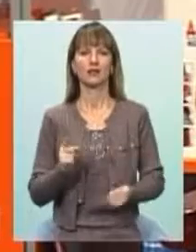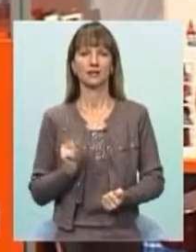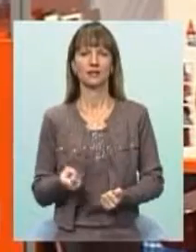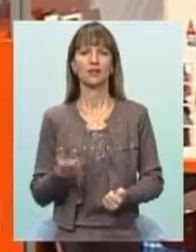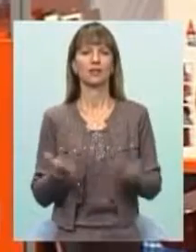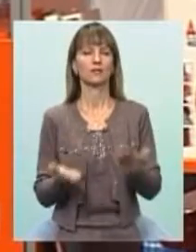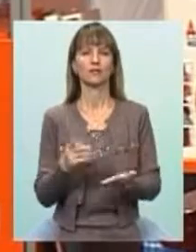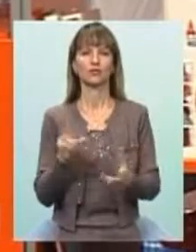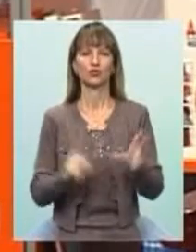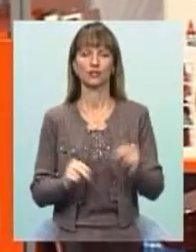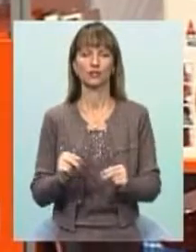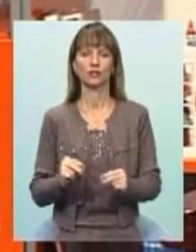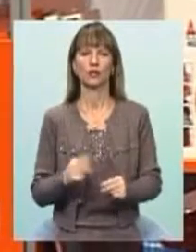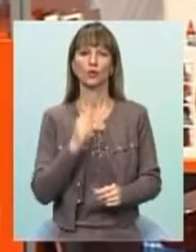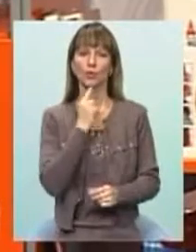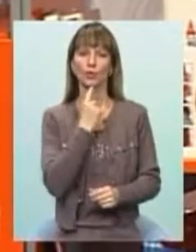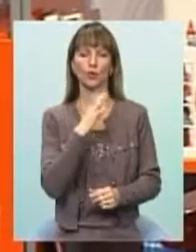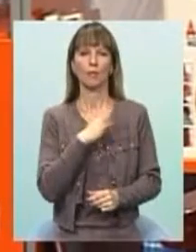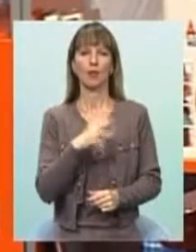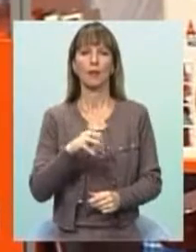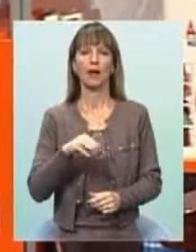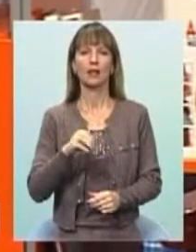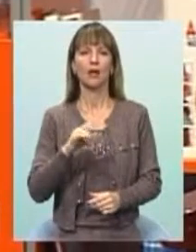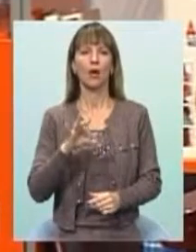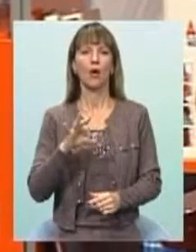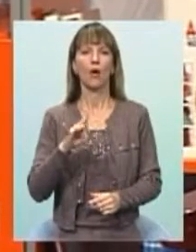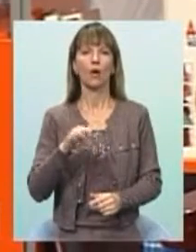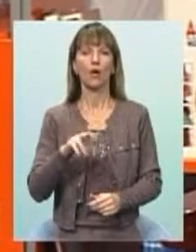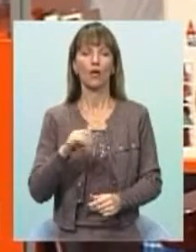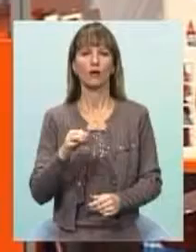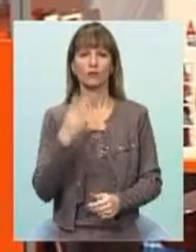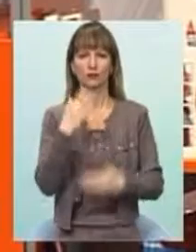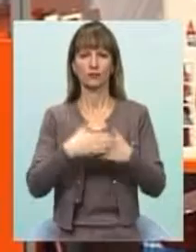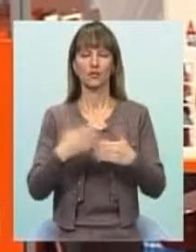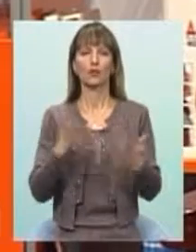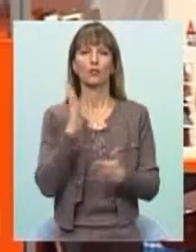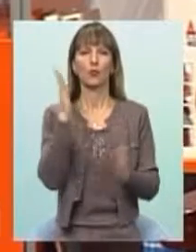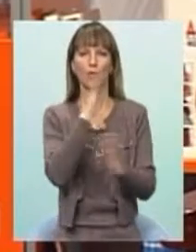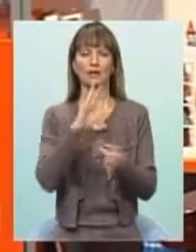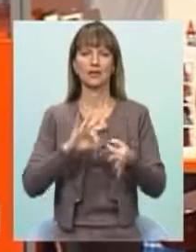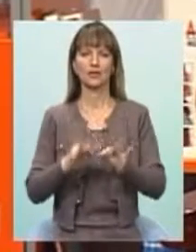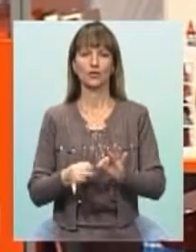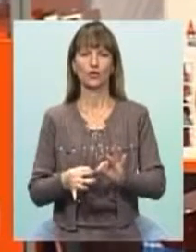як ти вважаєш, чи важко бути метеорологом, оскільки передбачити, якою буде погода, це дуже таки складно?